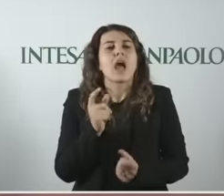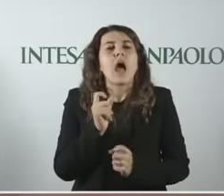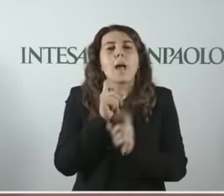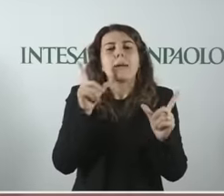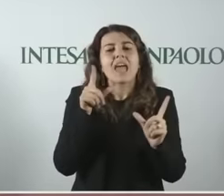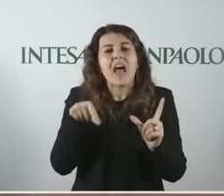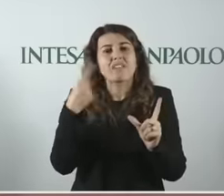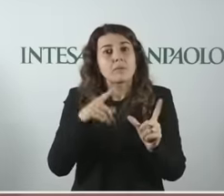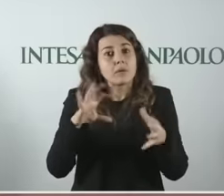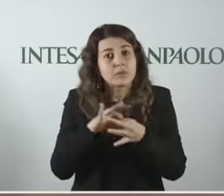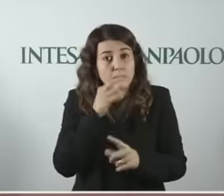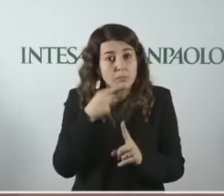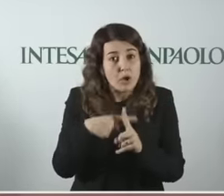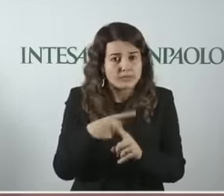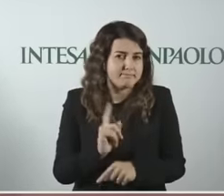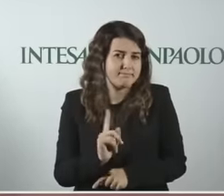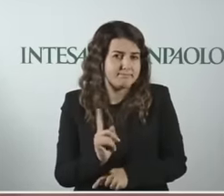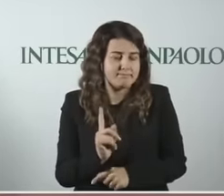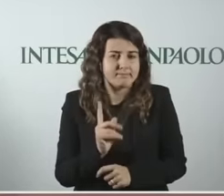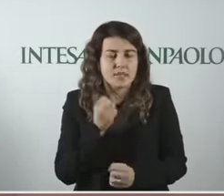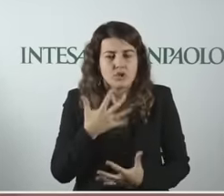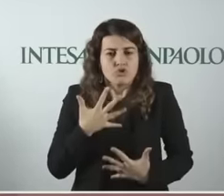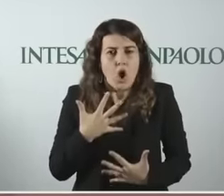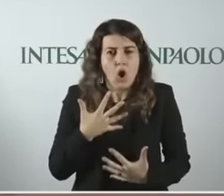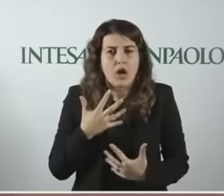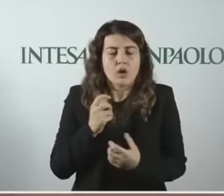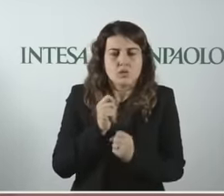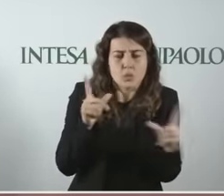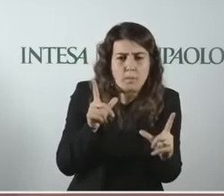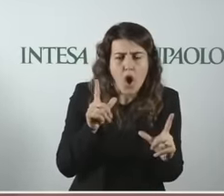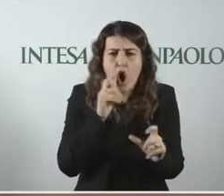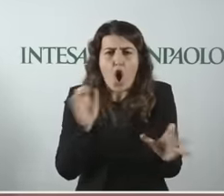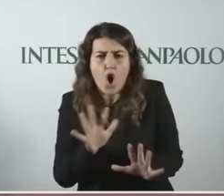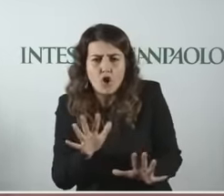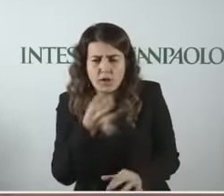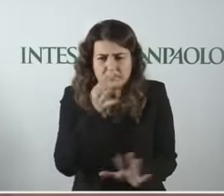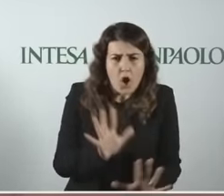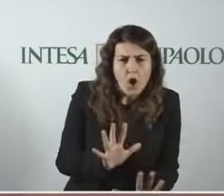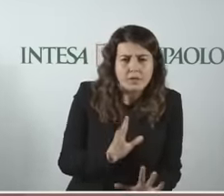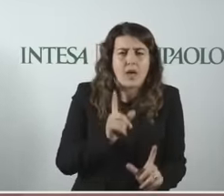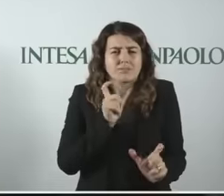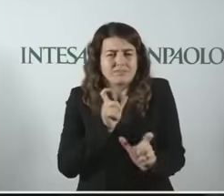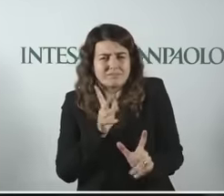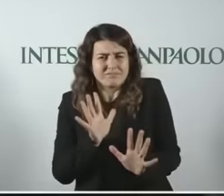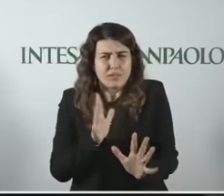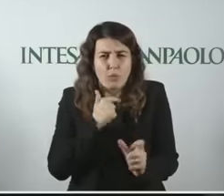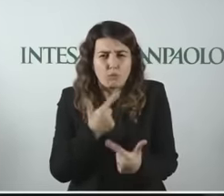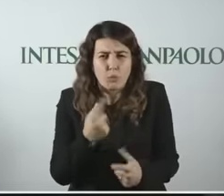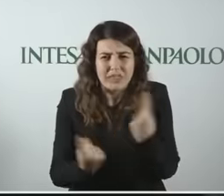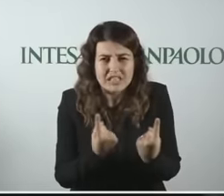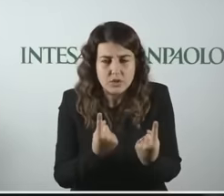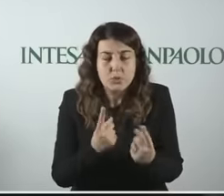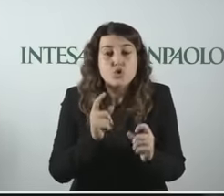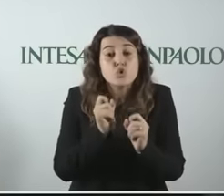connotazione positiva ma meraviglia È lo shock lo stupore l'orrore l'indignazione sullo